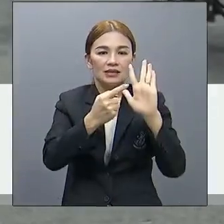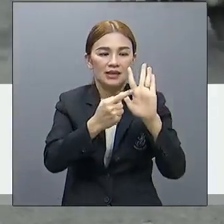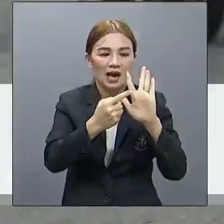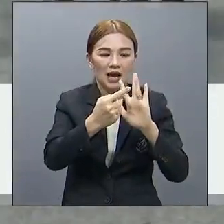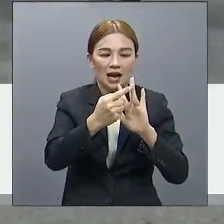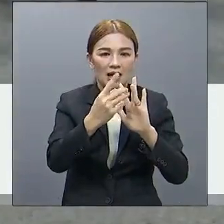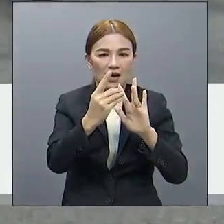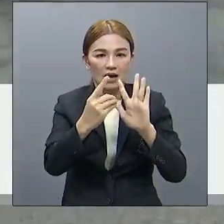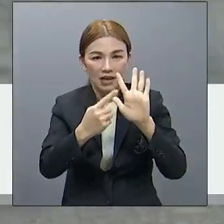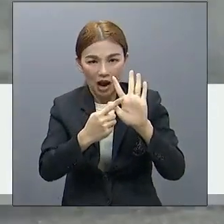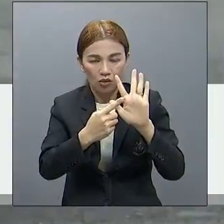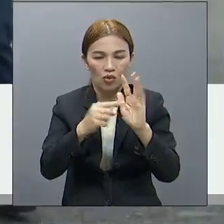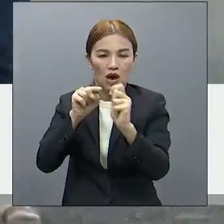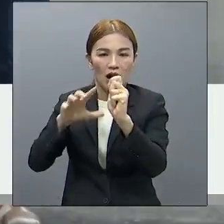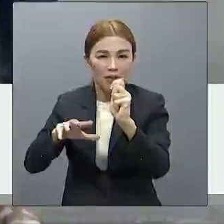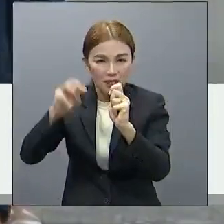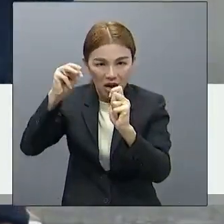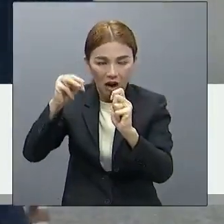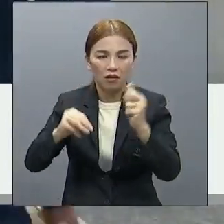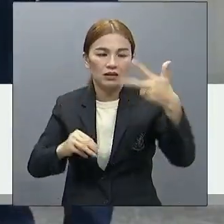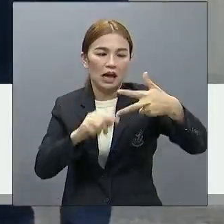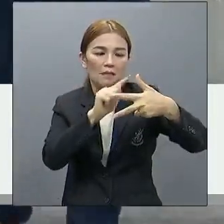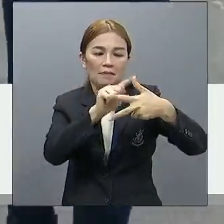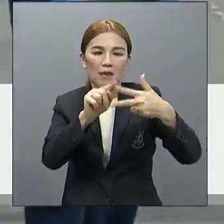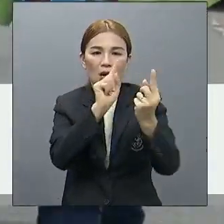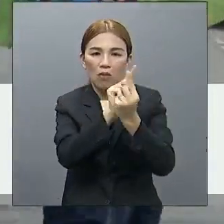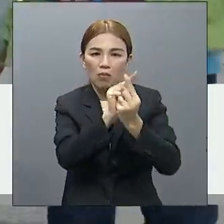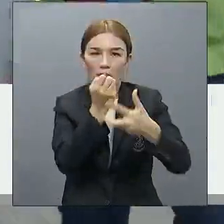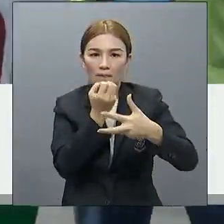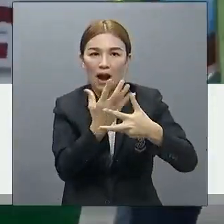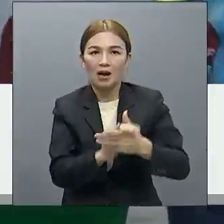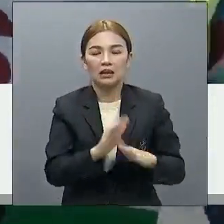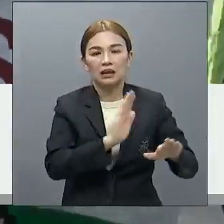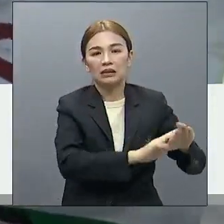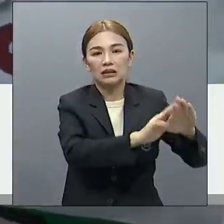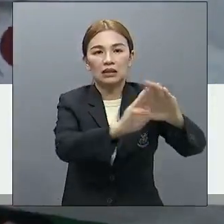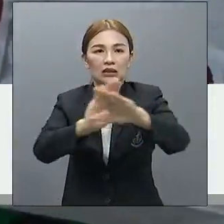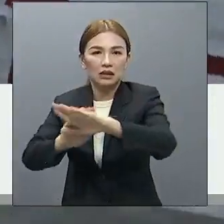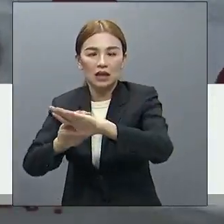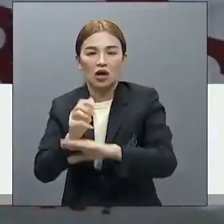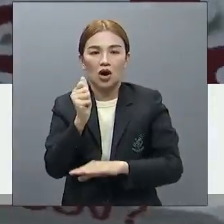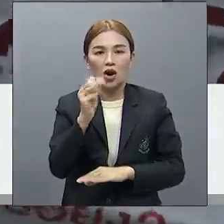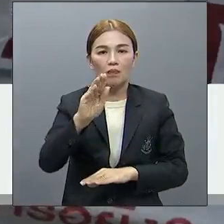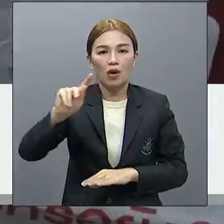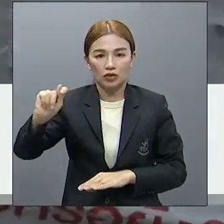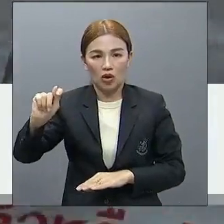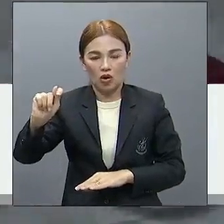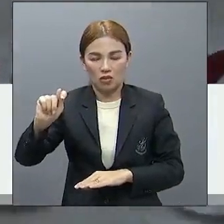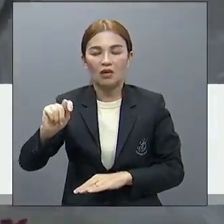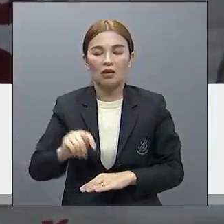สาธารณสุขจังหวัดสงขลาจึงเน้นย้ำให้องค์กรปกครองส่วนท้องถิ่นดำเนินมาตรการป้องกันโรค